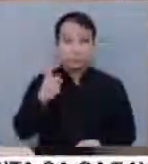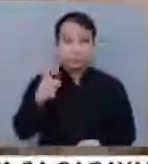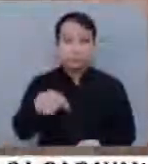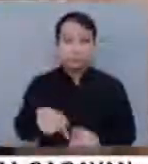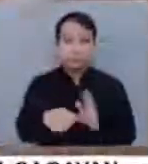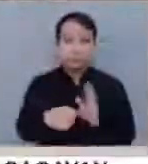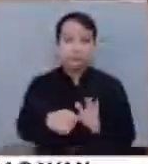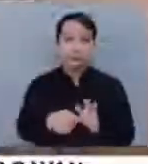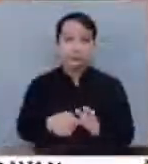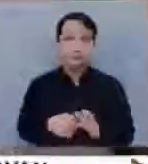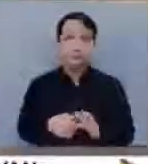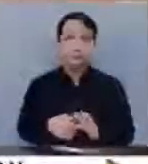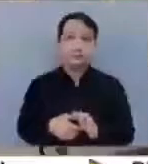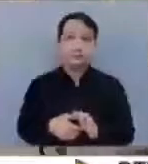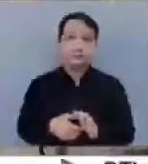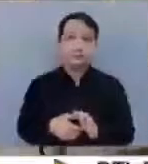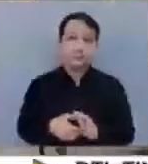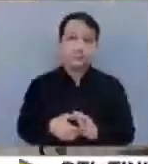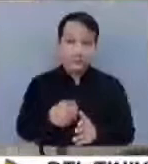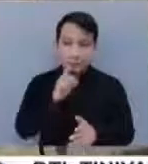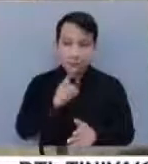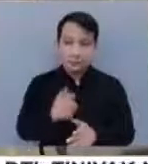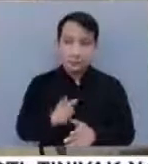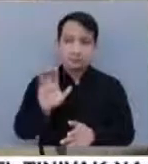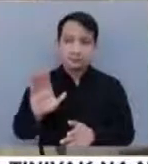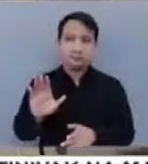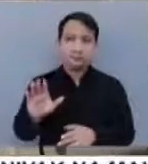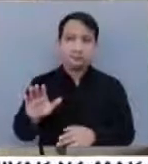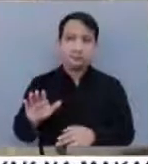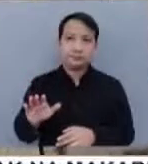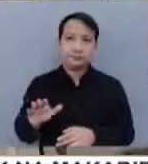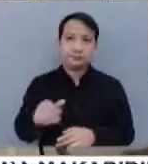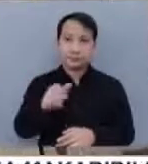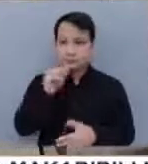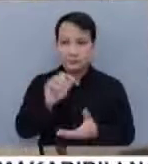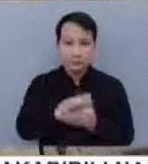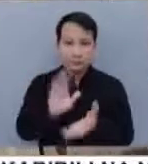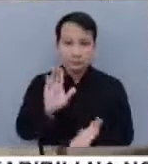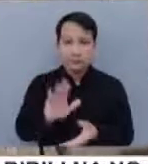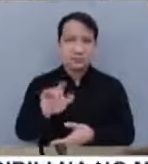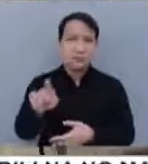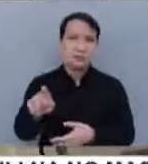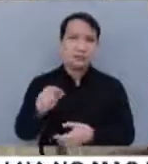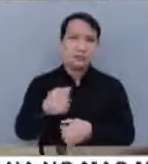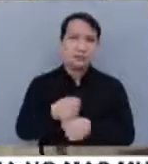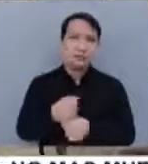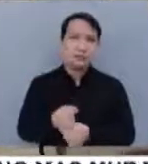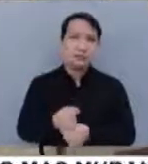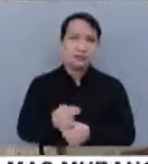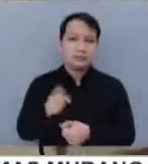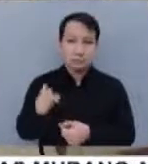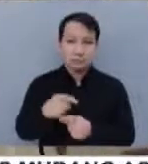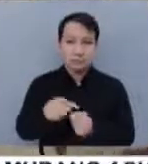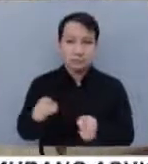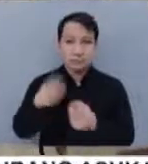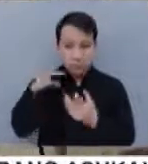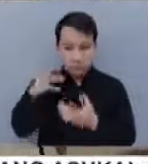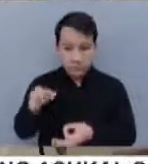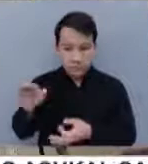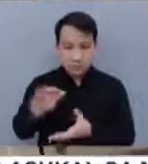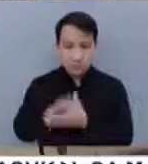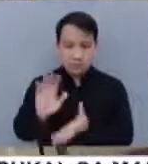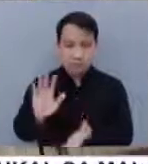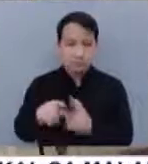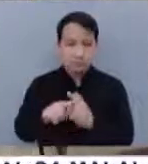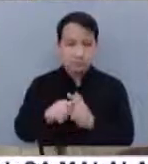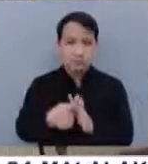magastos. Pero sa katunayan, journaling isn't expensive unless you make it to be expensive. You can just start with a